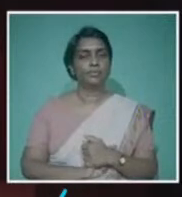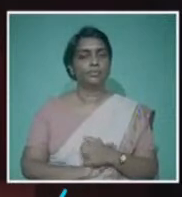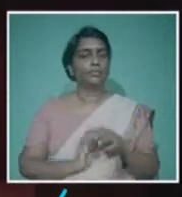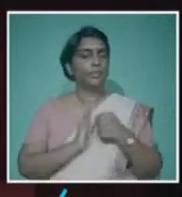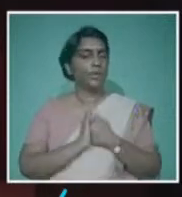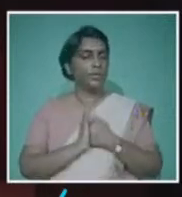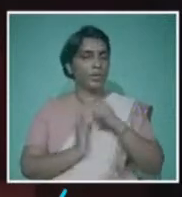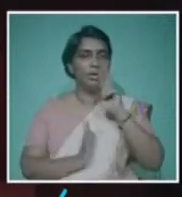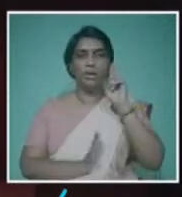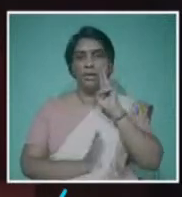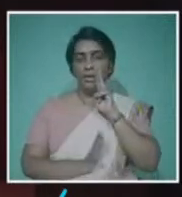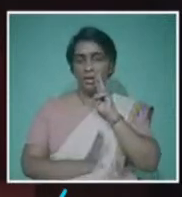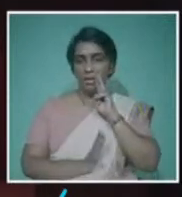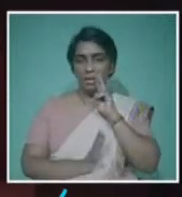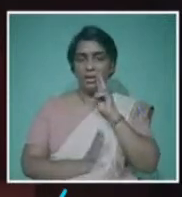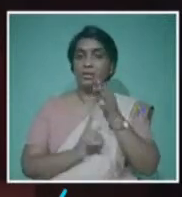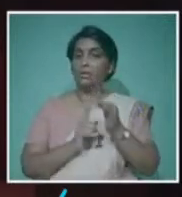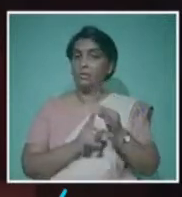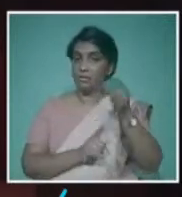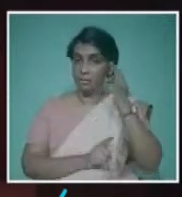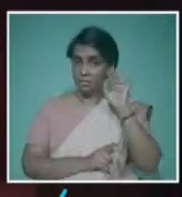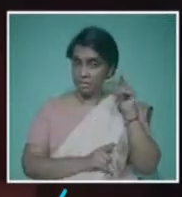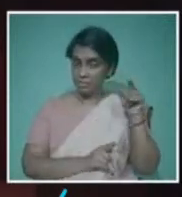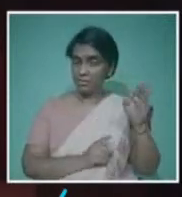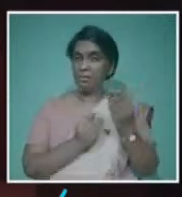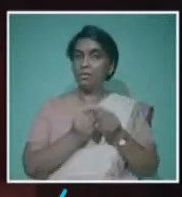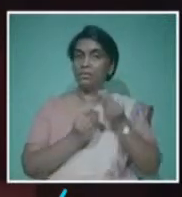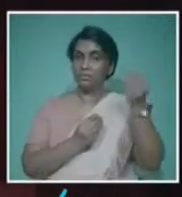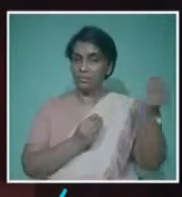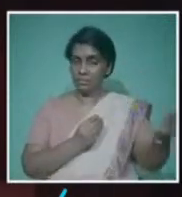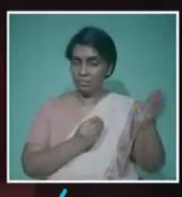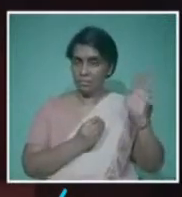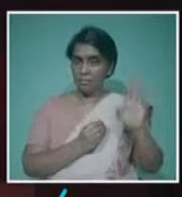ගරු රනිල් වික්‍රමසිංහ ජනාධිපතිතුමා ඒ ලබා දුන්නු